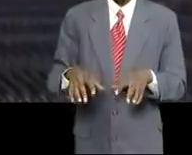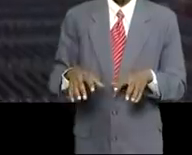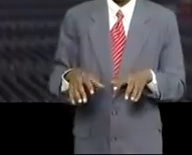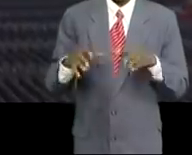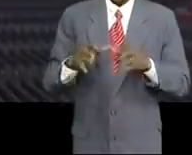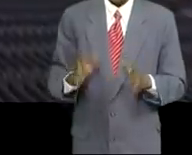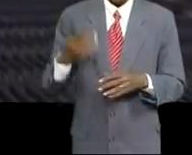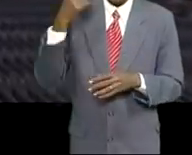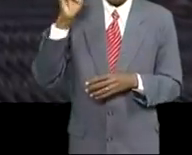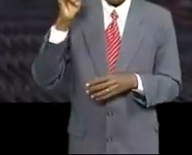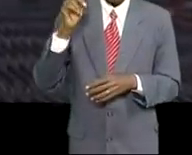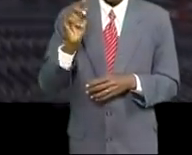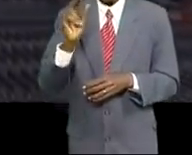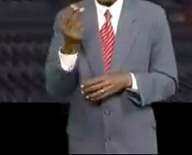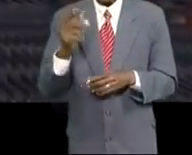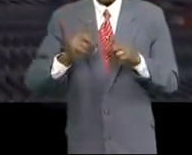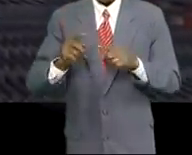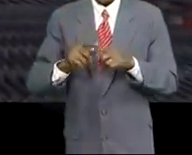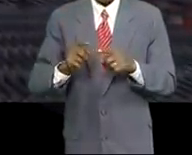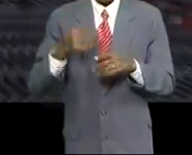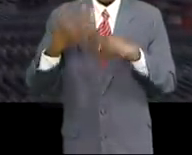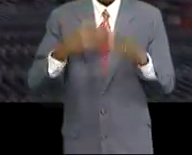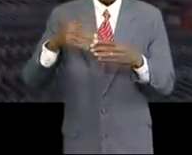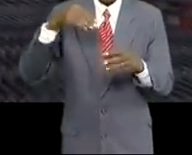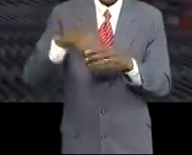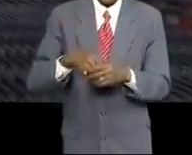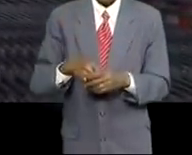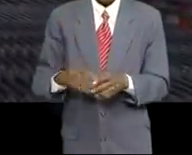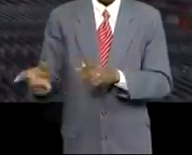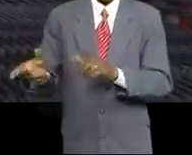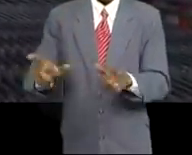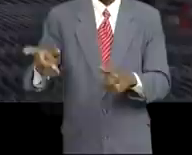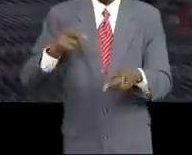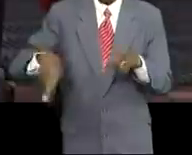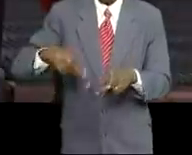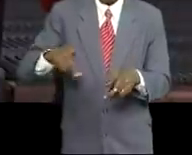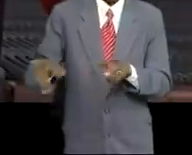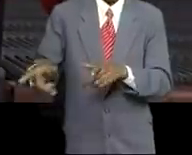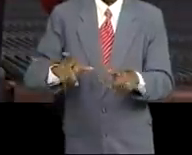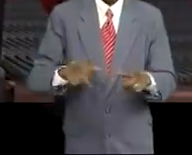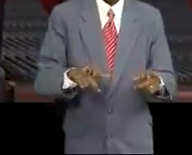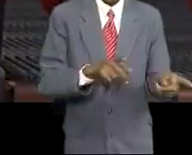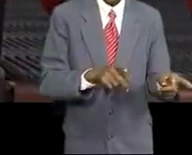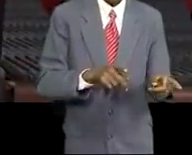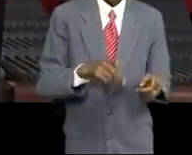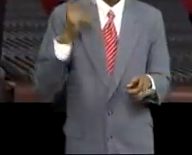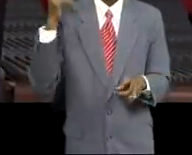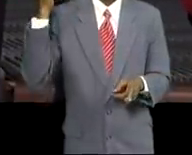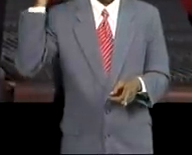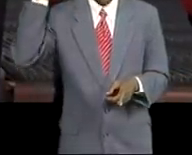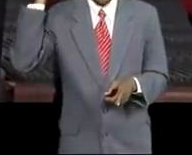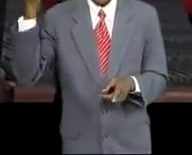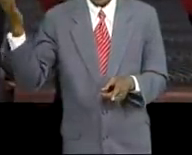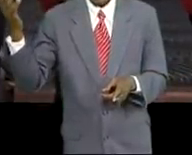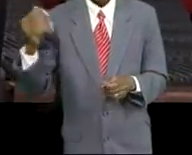Kolwezi, dans le Lualaba, la deuxième phase de son projet minier en République démocratique du Congo. Occasion pour le directeur général de la Sicomine